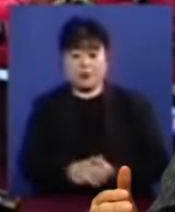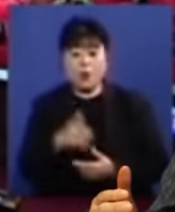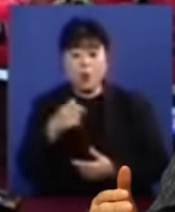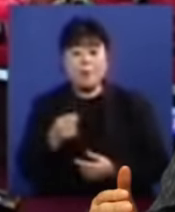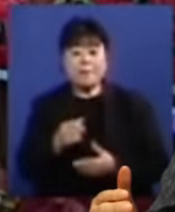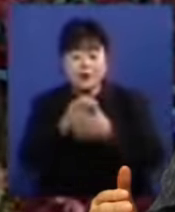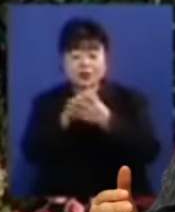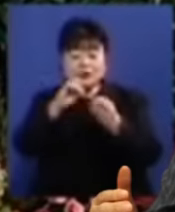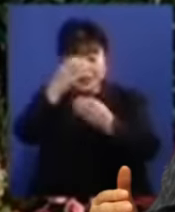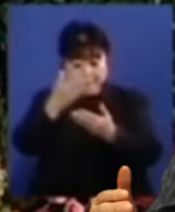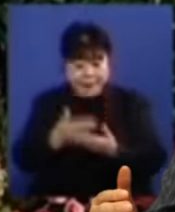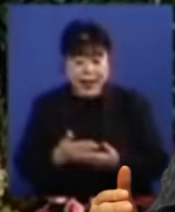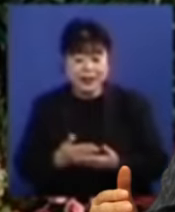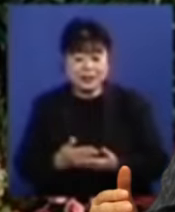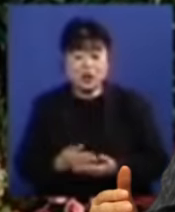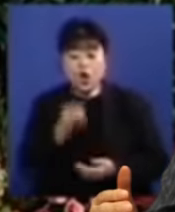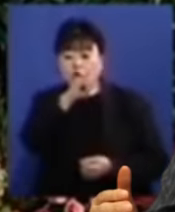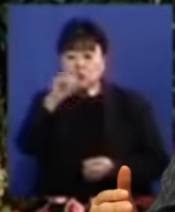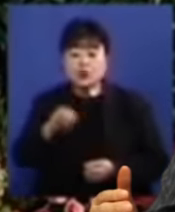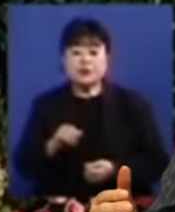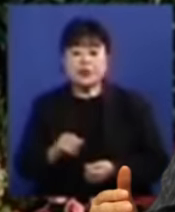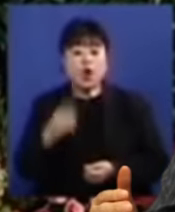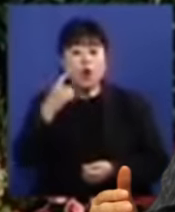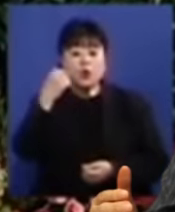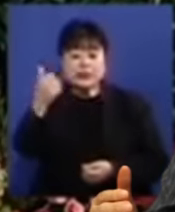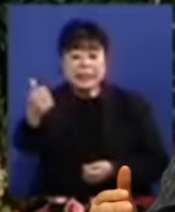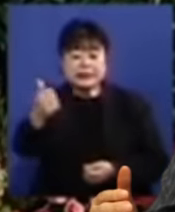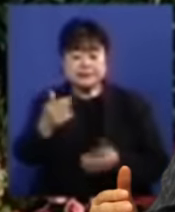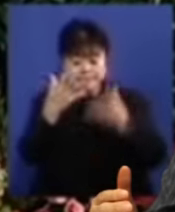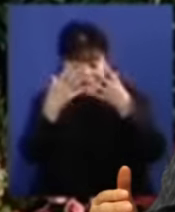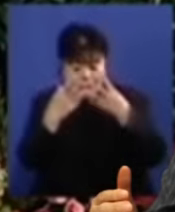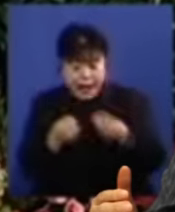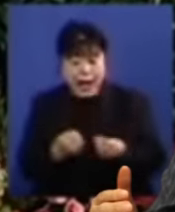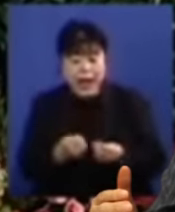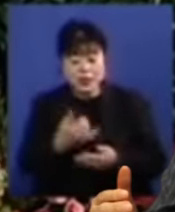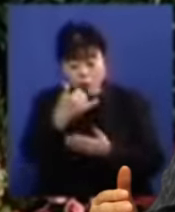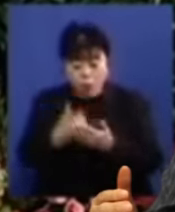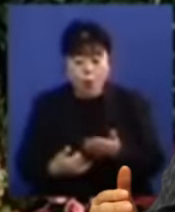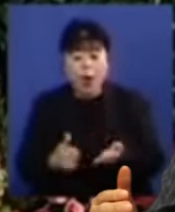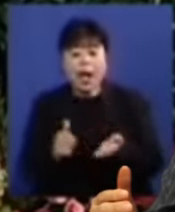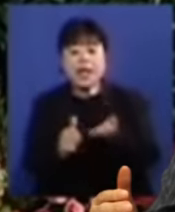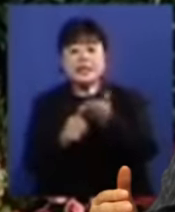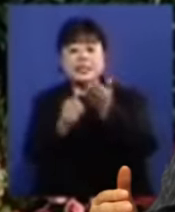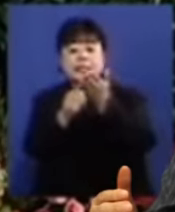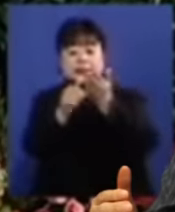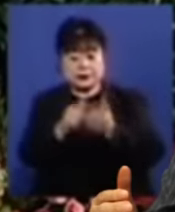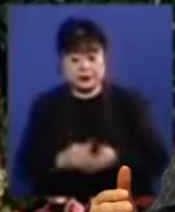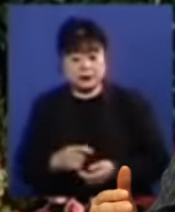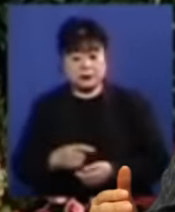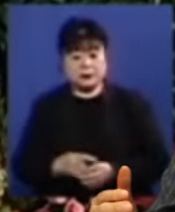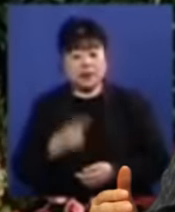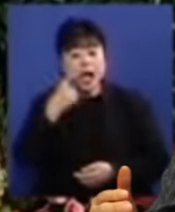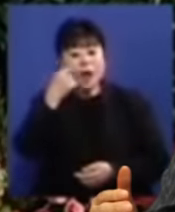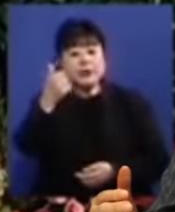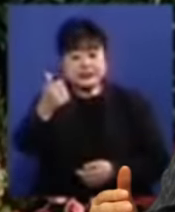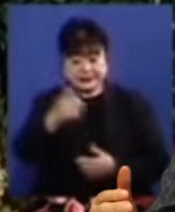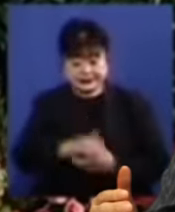이상의 기도 응답을 받은 조지 뮬러는 수많은 고아를 기른 고아의